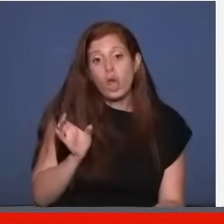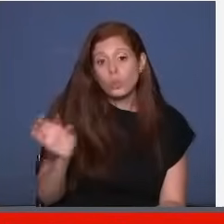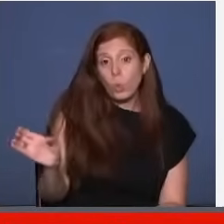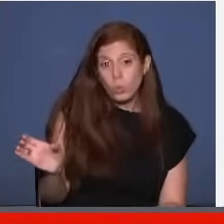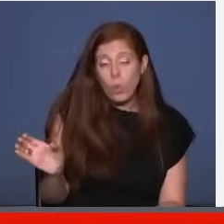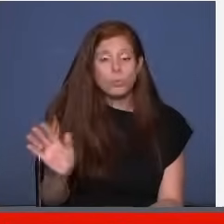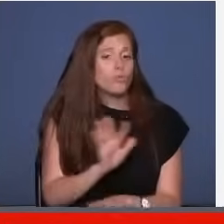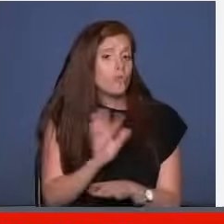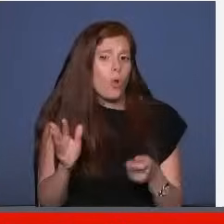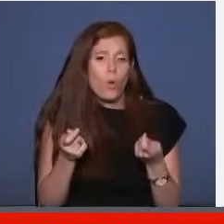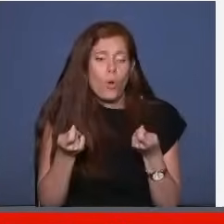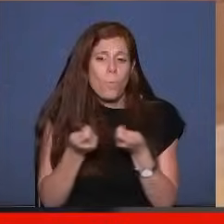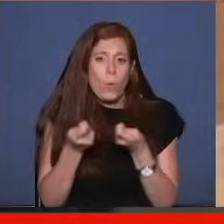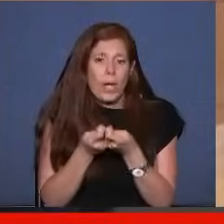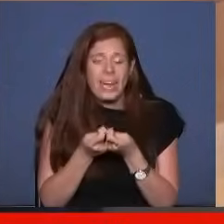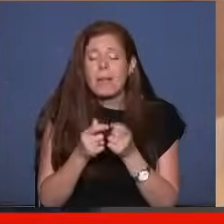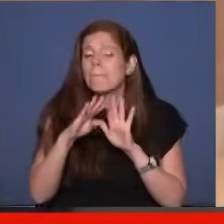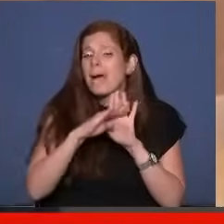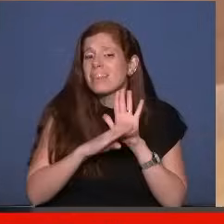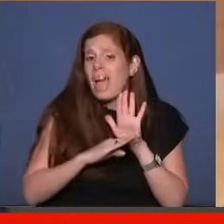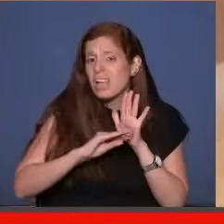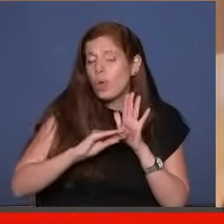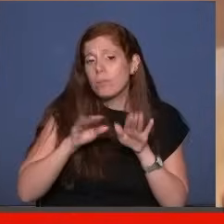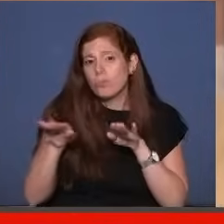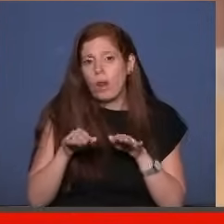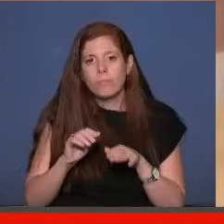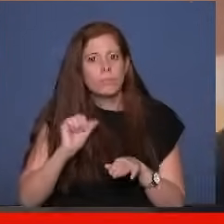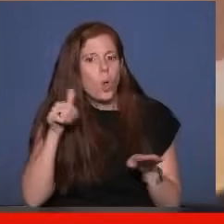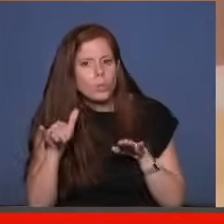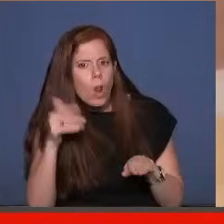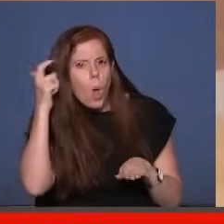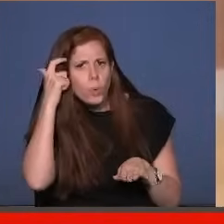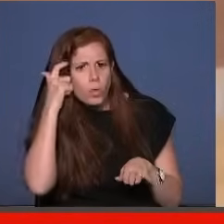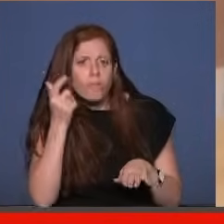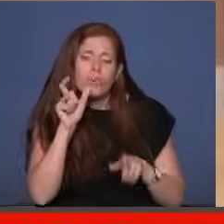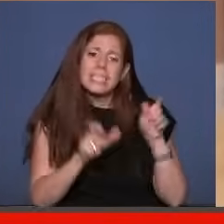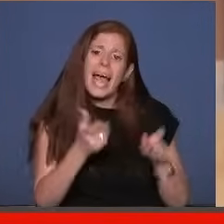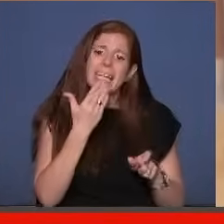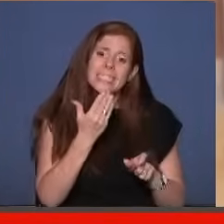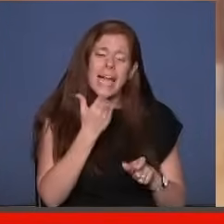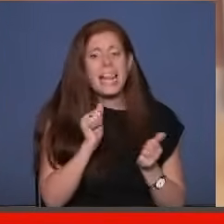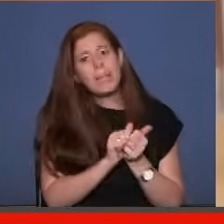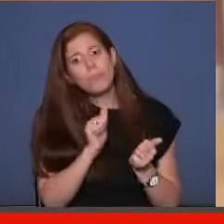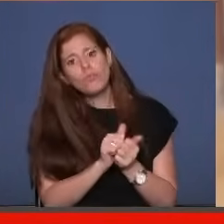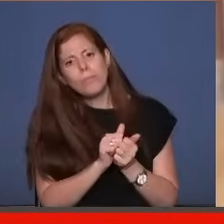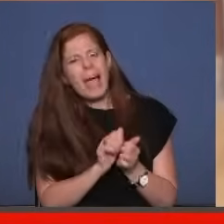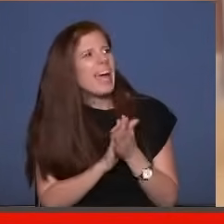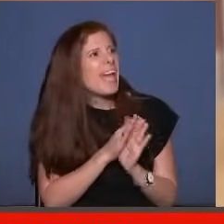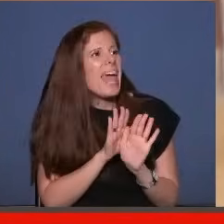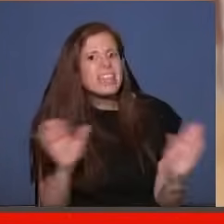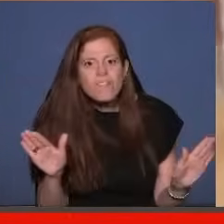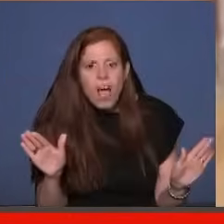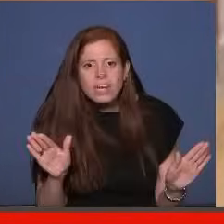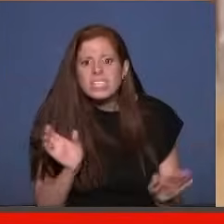אינה מעוגנת בתקנון הממשלה. ראש הממשלה נתניהו חושב ככל הנראה שאזרחי ישראל טיפשים, הרי אין דבר כזה להשעות